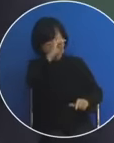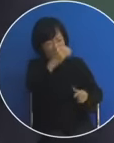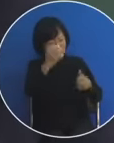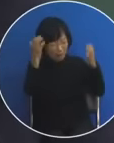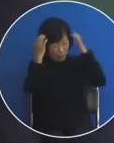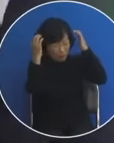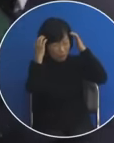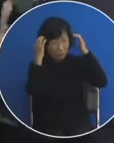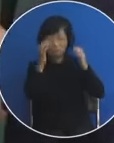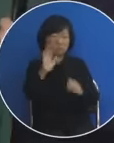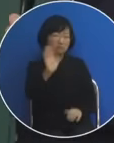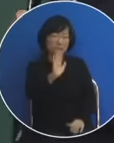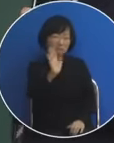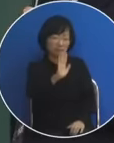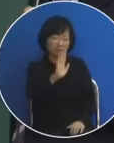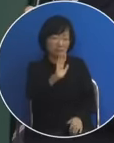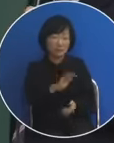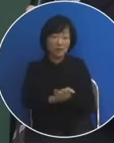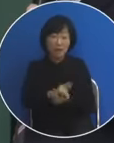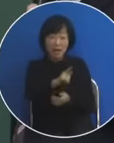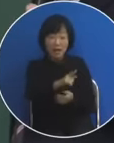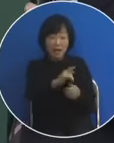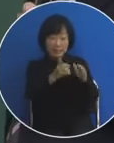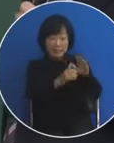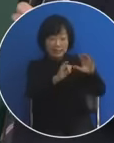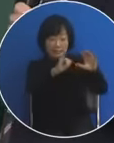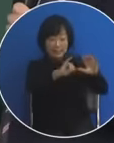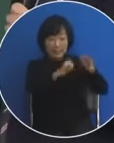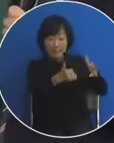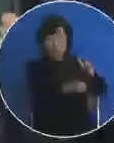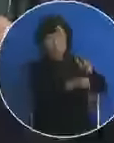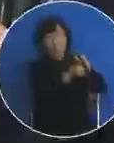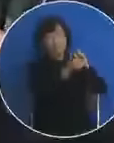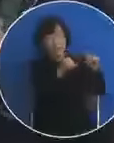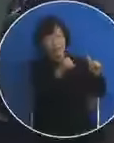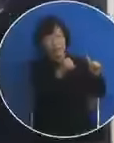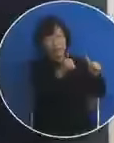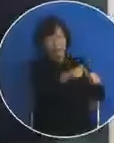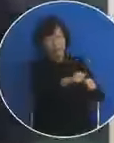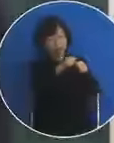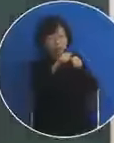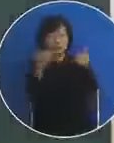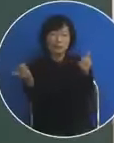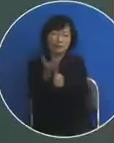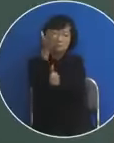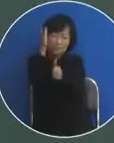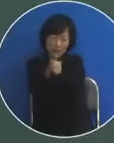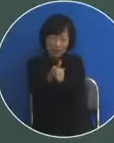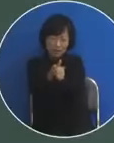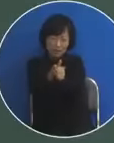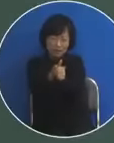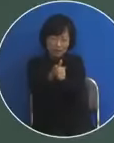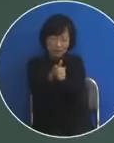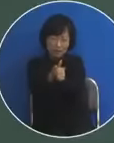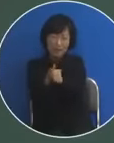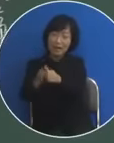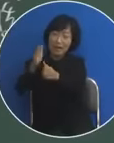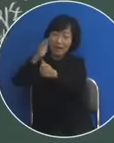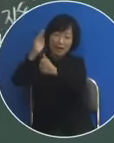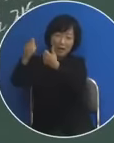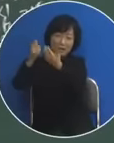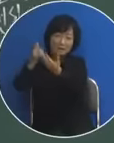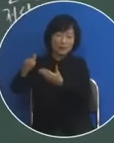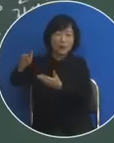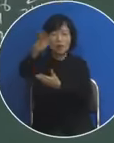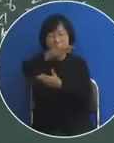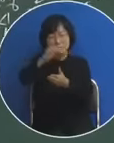suffering that way. No, you're put there to save them. 재창조의 응답이. And the answer of recreation. 이게 하나님의 목표입니다. This is God's